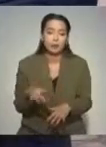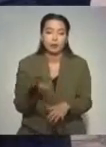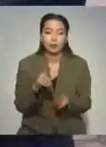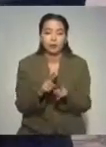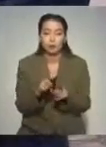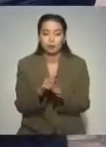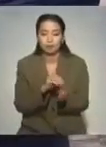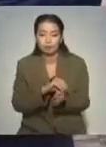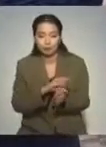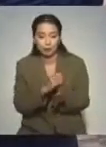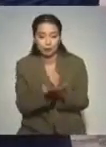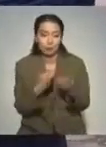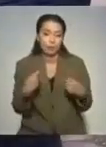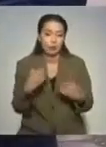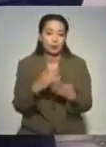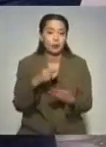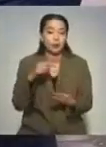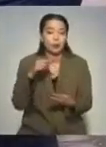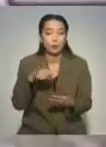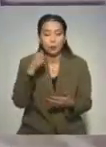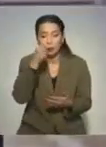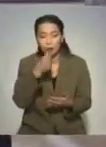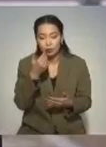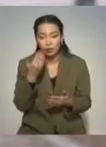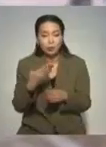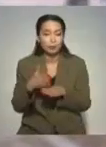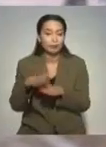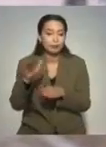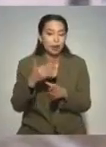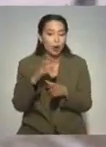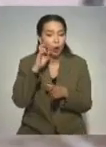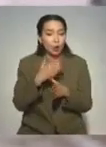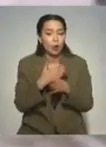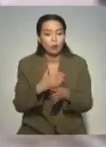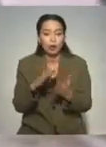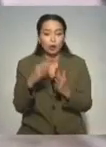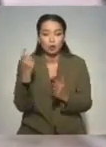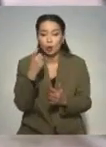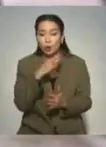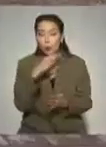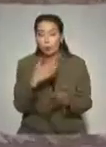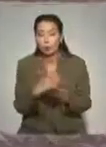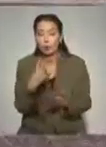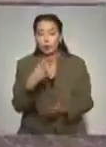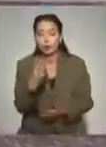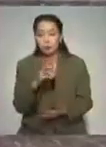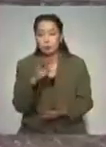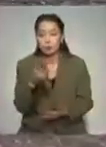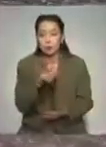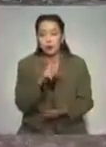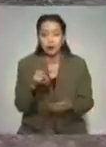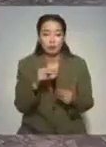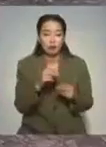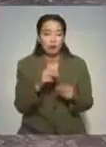тұр. Айтуларынша былтырдан бері субсидия ала алмай жүрген шаруалар бар. Биыл аймақтың ауыл шаруашылық саласына 43 миллиардтан астам қаражат